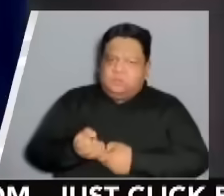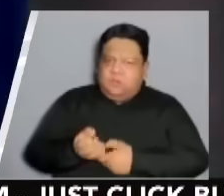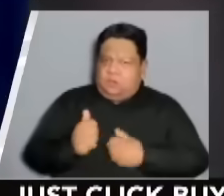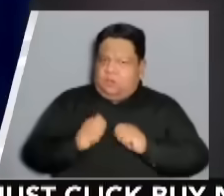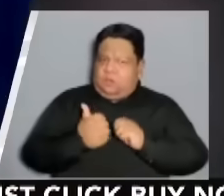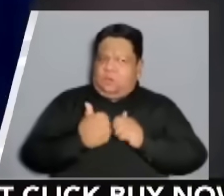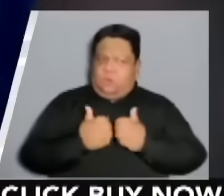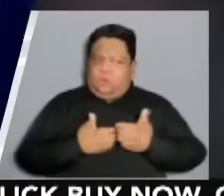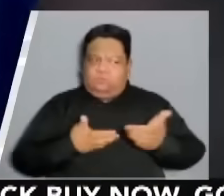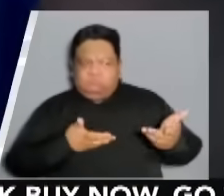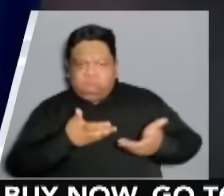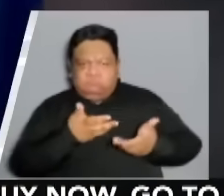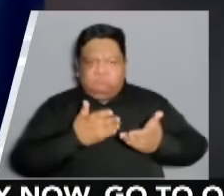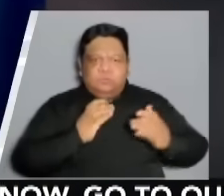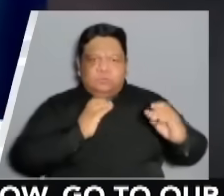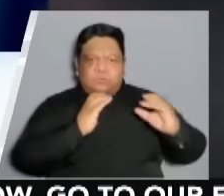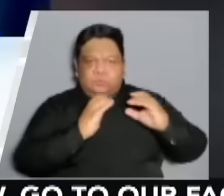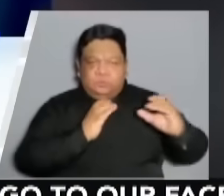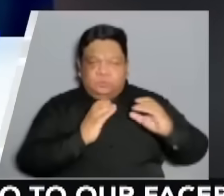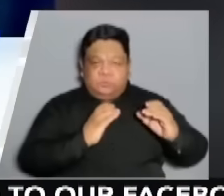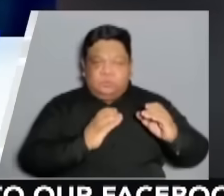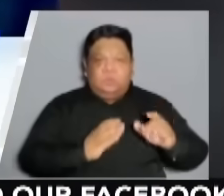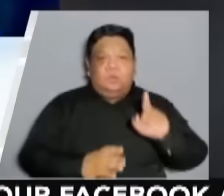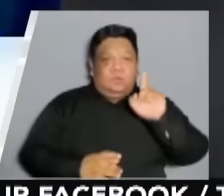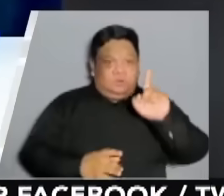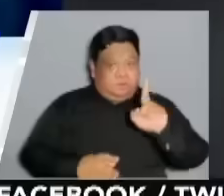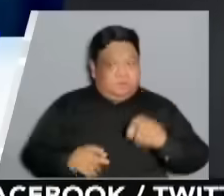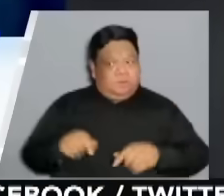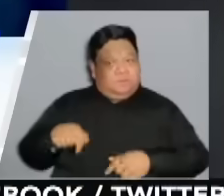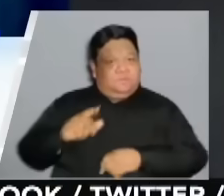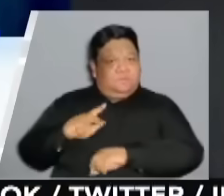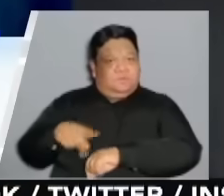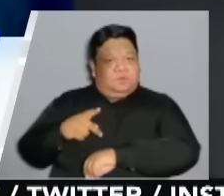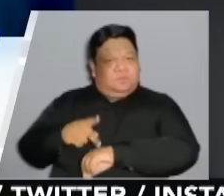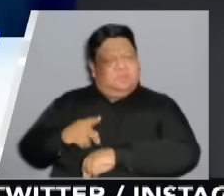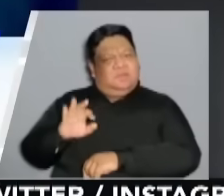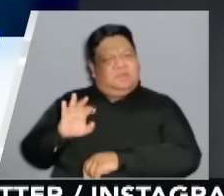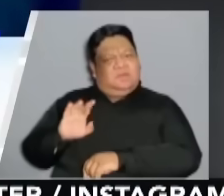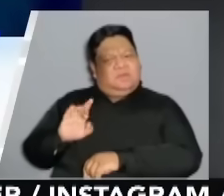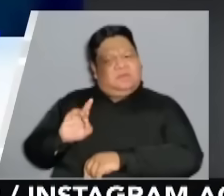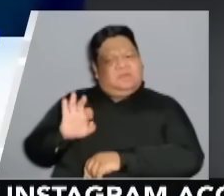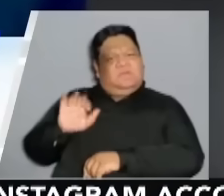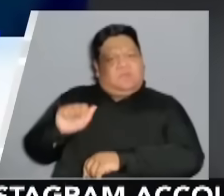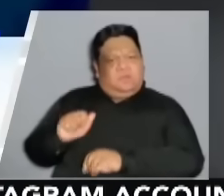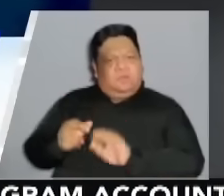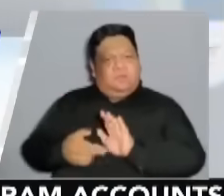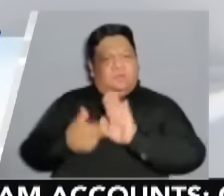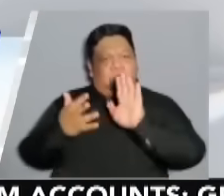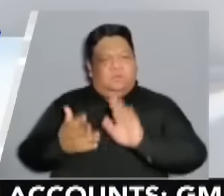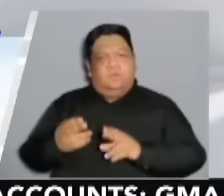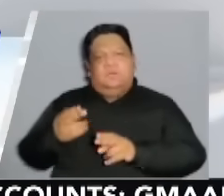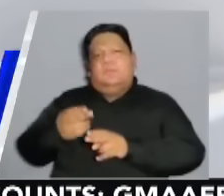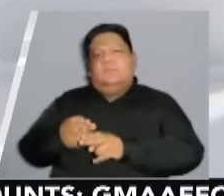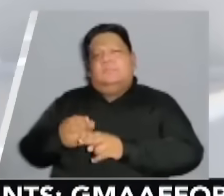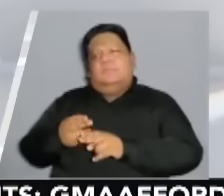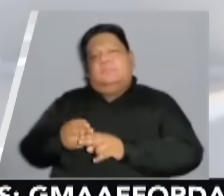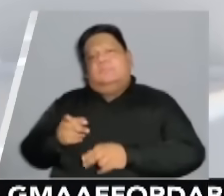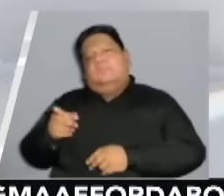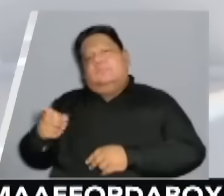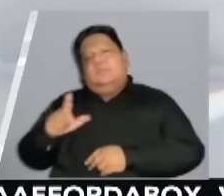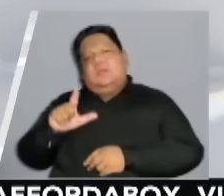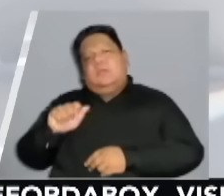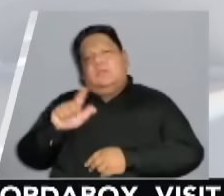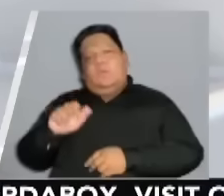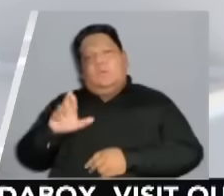Pero idiniin din ni Foreign Affairs Undersecretary Maria Teresa Lazaro sa Vice Foreign Minister ng China na hindi papipigil